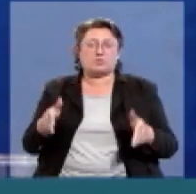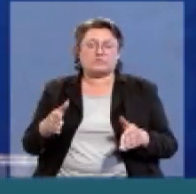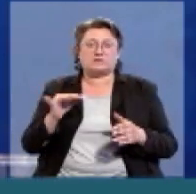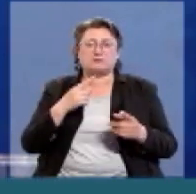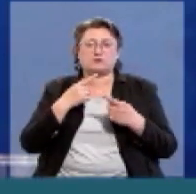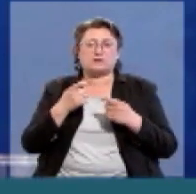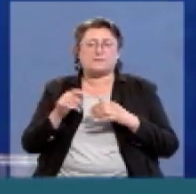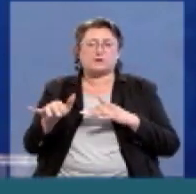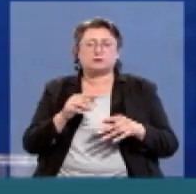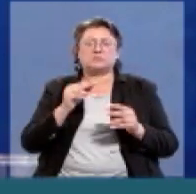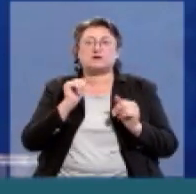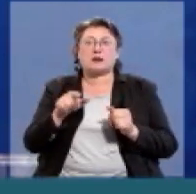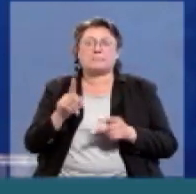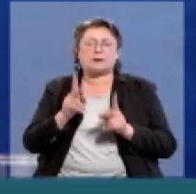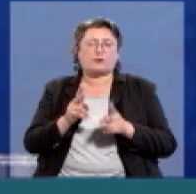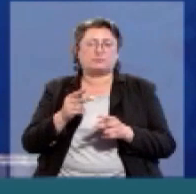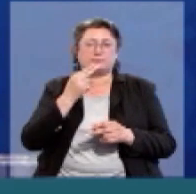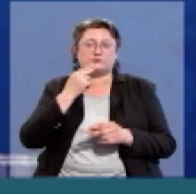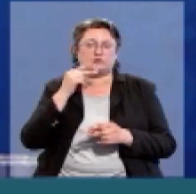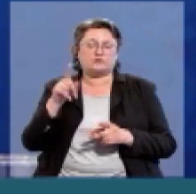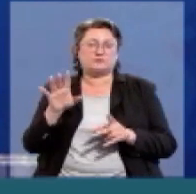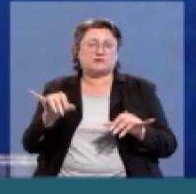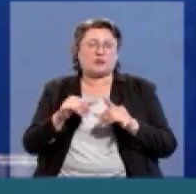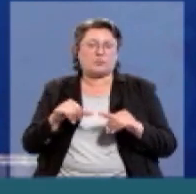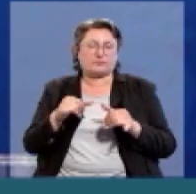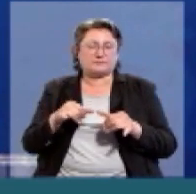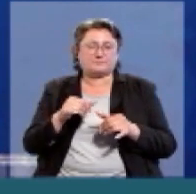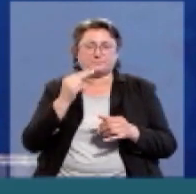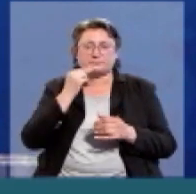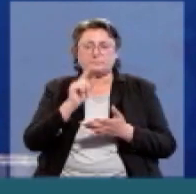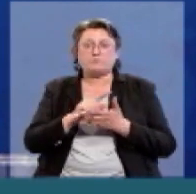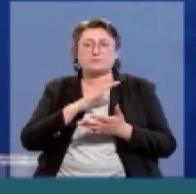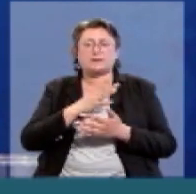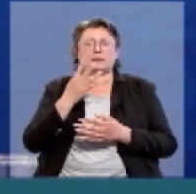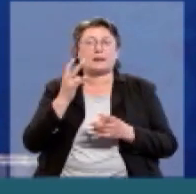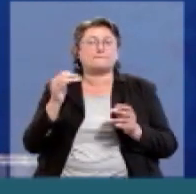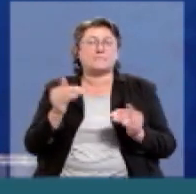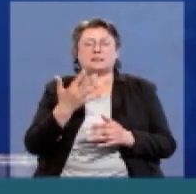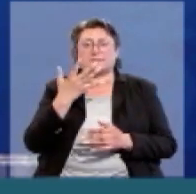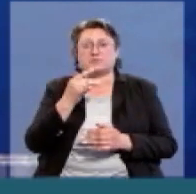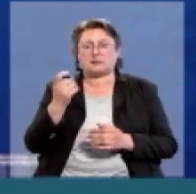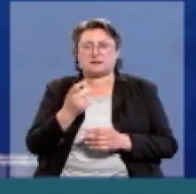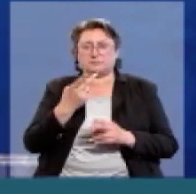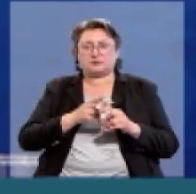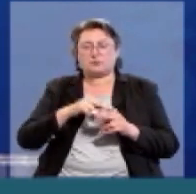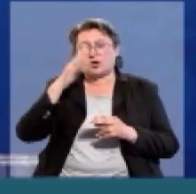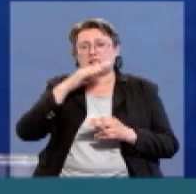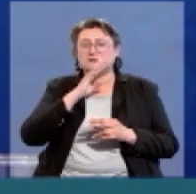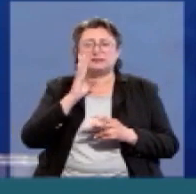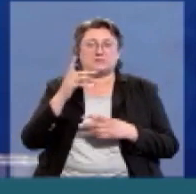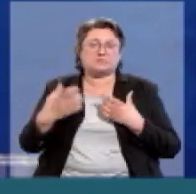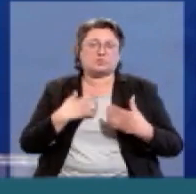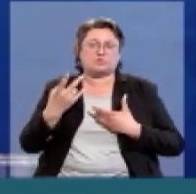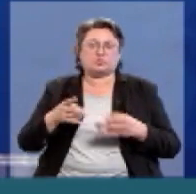тамақ дайындаудың технологиялық процесін сақтау ерекше маңызға ие. Балалардың тамақтануы 5 реттен кем болмауы тиіс, сондықтан